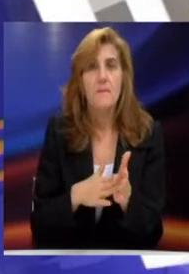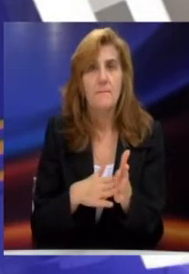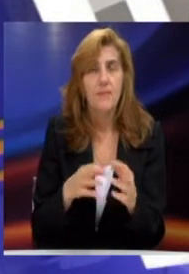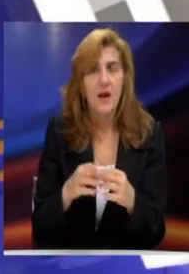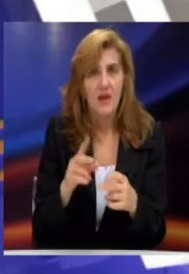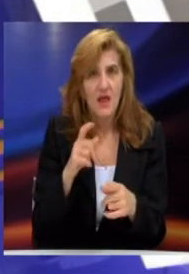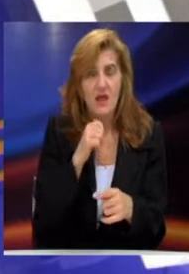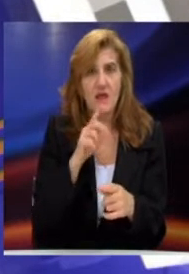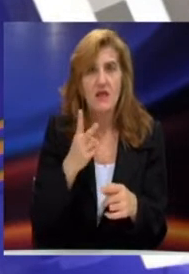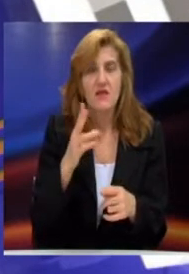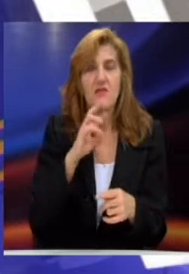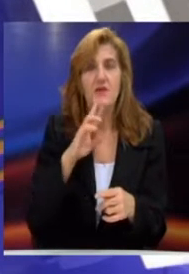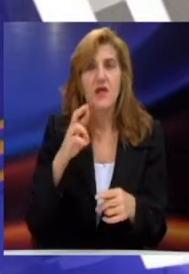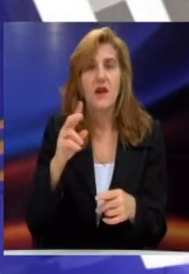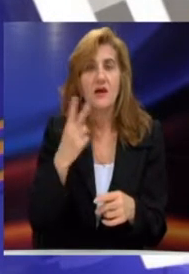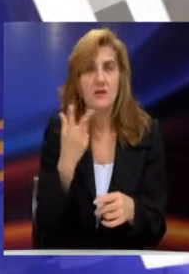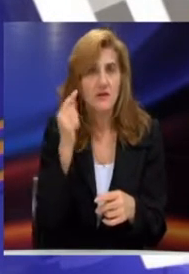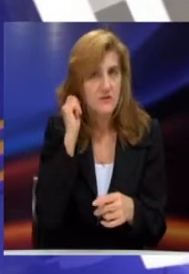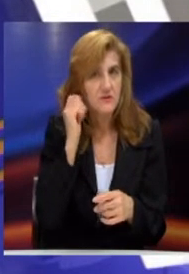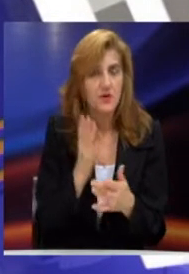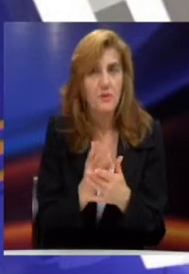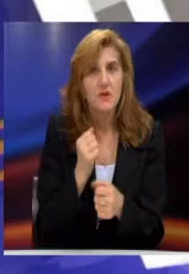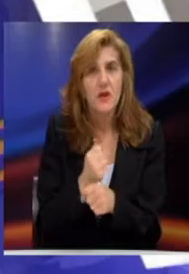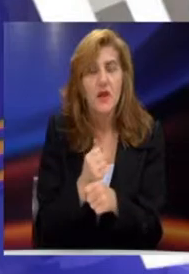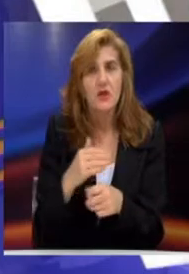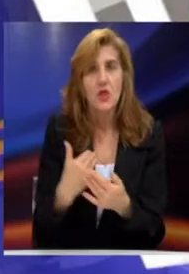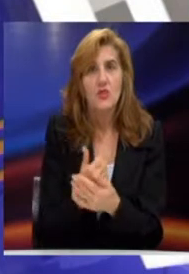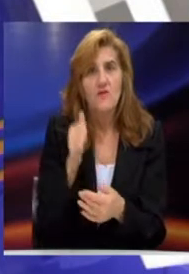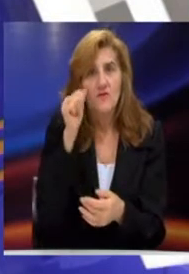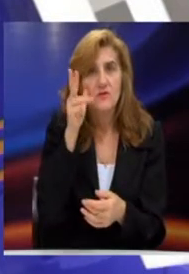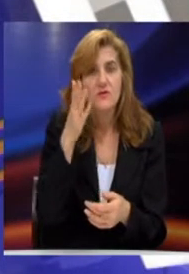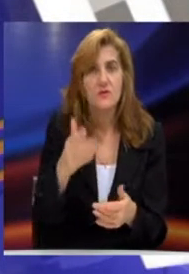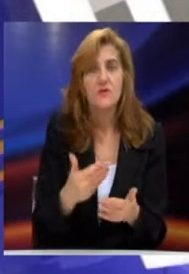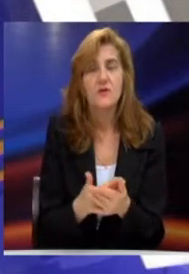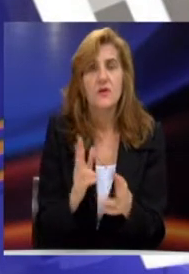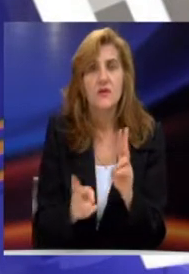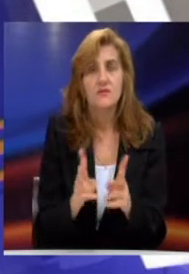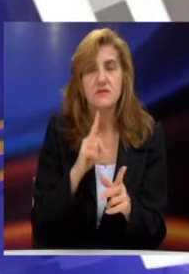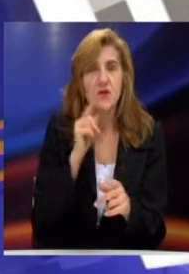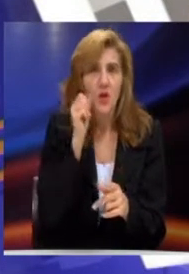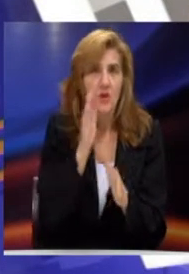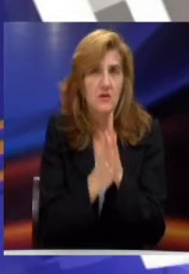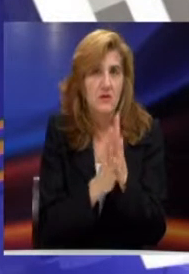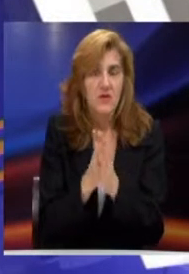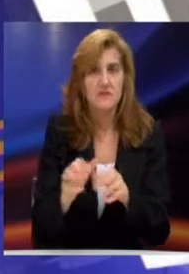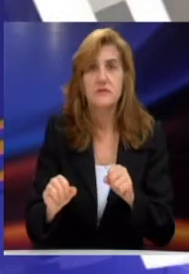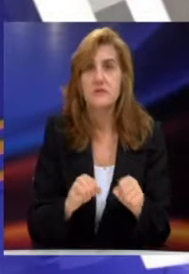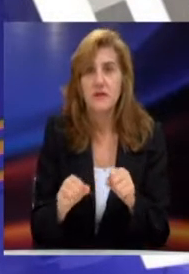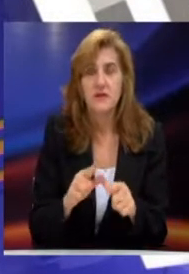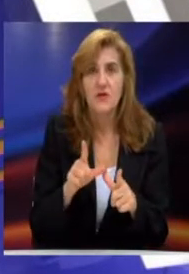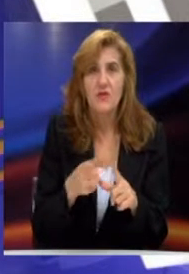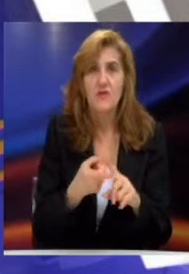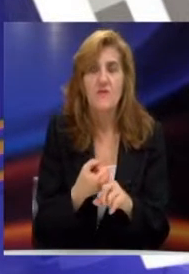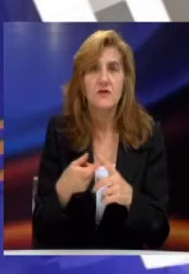Marijana Skala, Marija Vidaković i Erika Geller radit će sa budućim prvacima, a roditelji će imati priliku da razgovaraju sa direktorkom